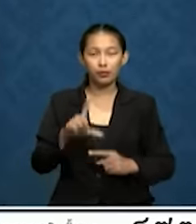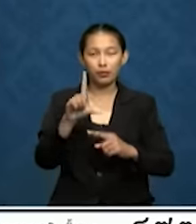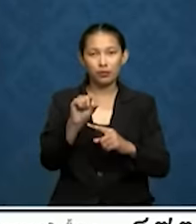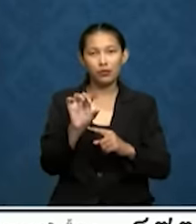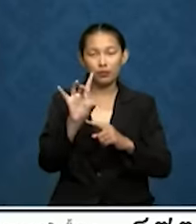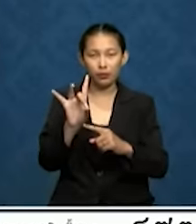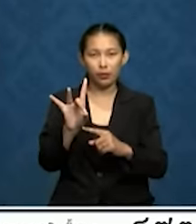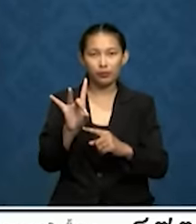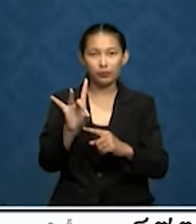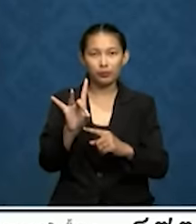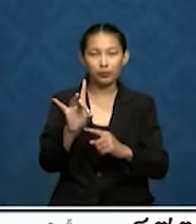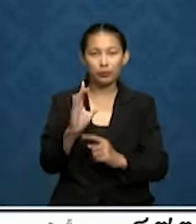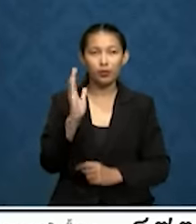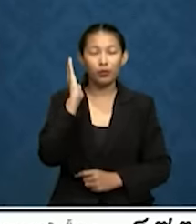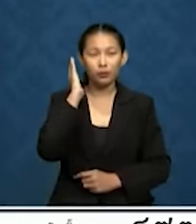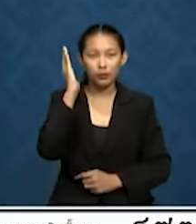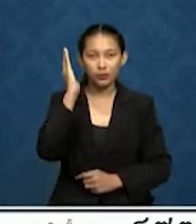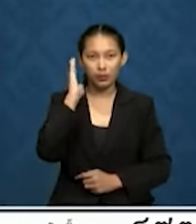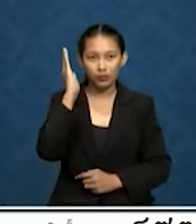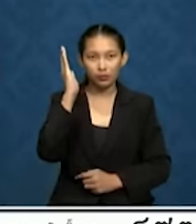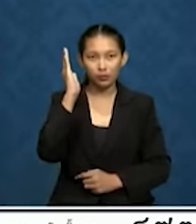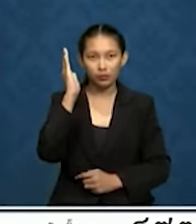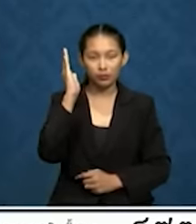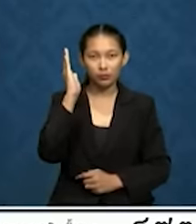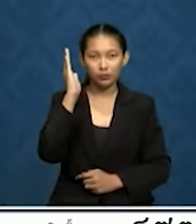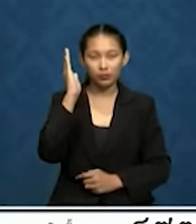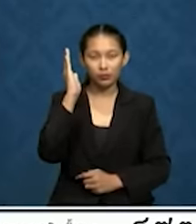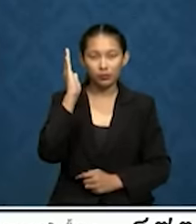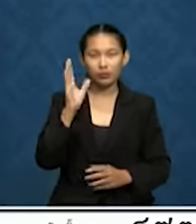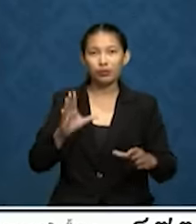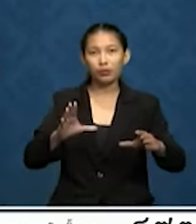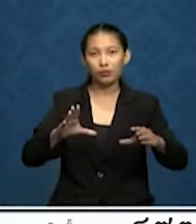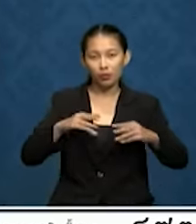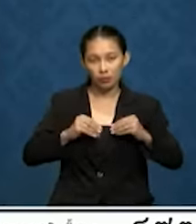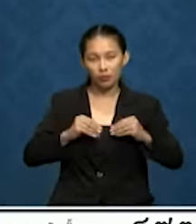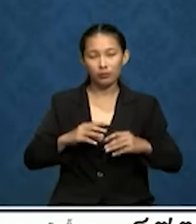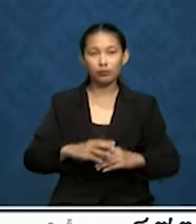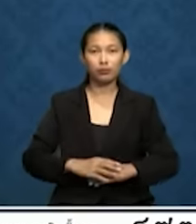28นายเกรียงยศสุดลาภา เกรียงยศเห็นชอบครับ